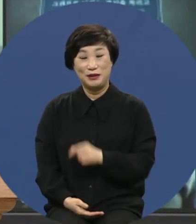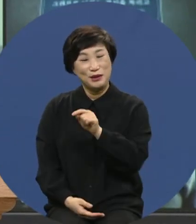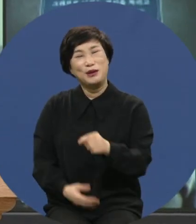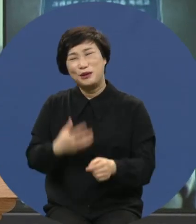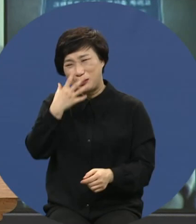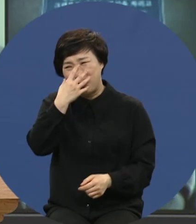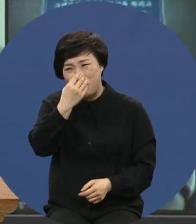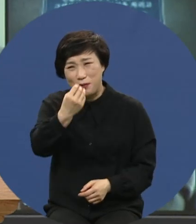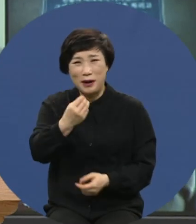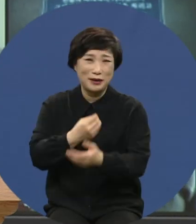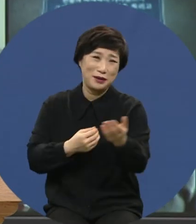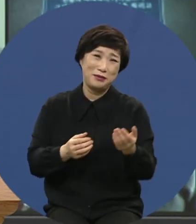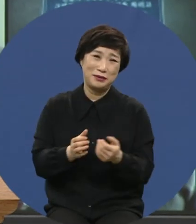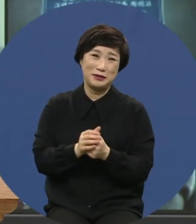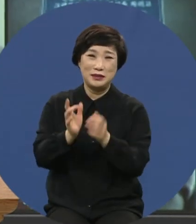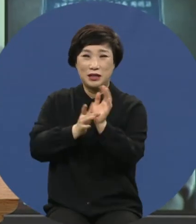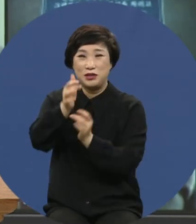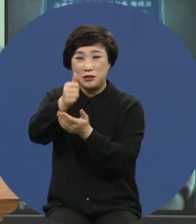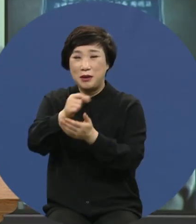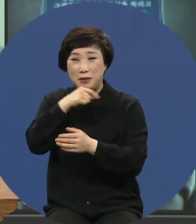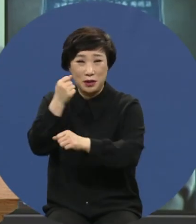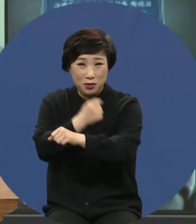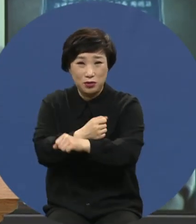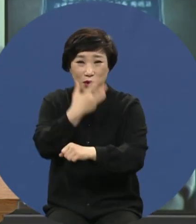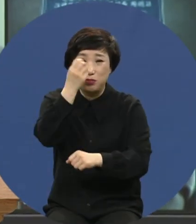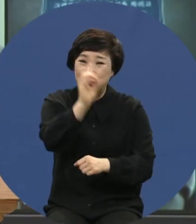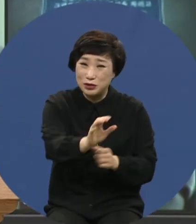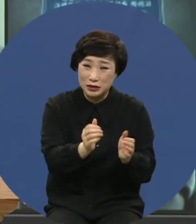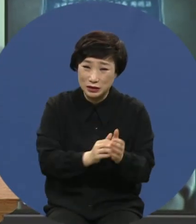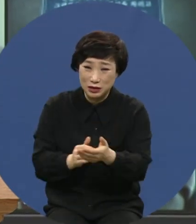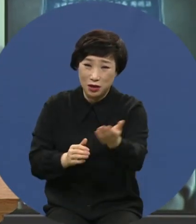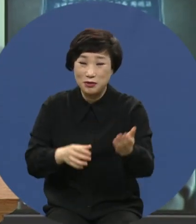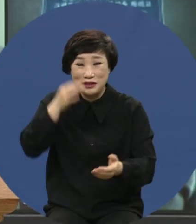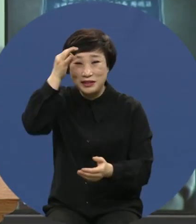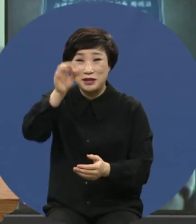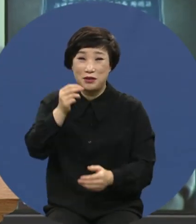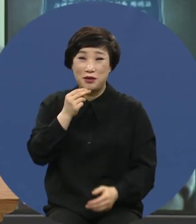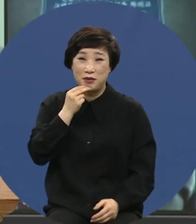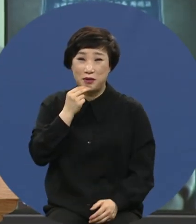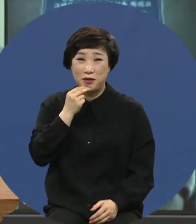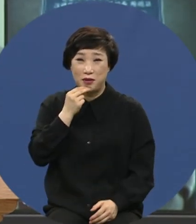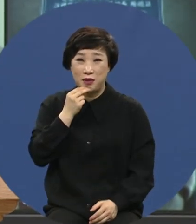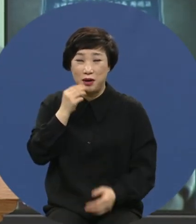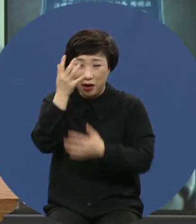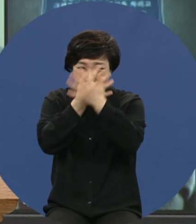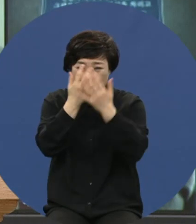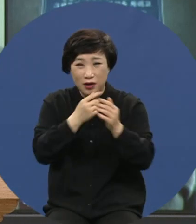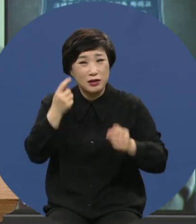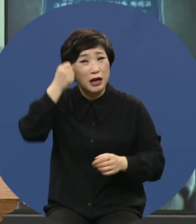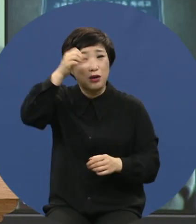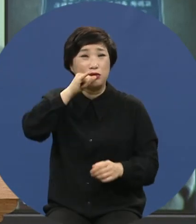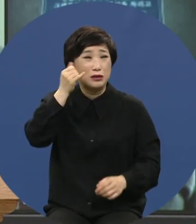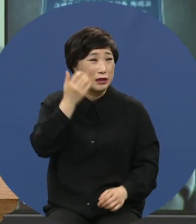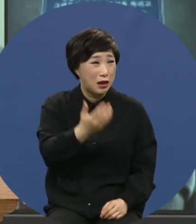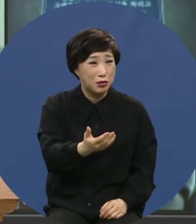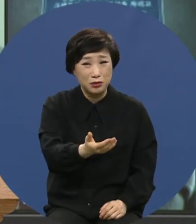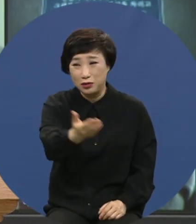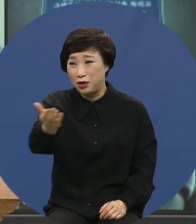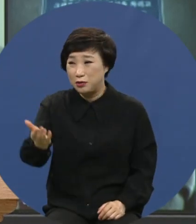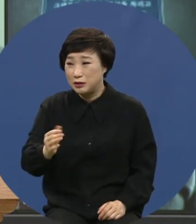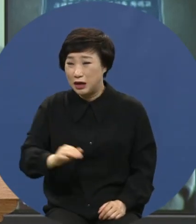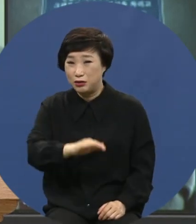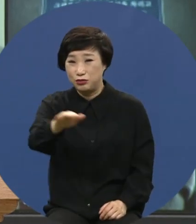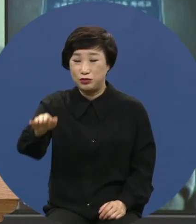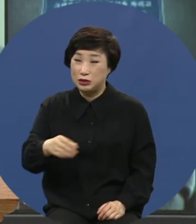얼마나 교만하면 예수 피의 공로를 무시하고 인정하지 않고 막연하게 생각하고. 여러분,